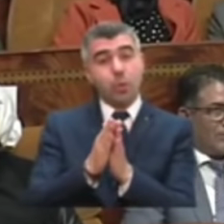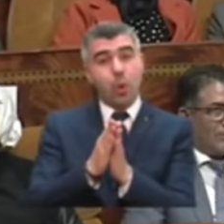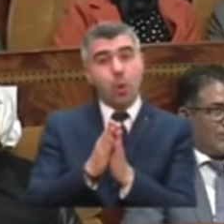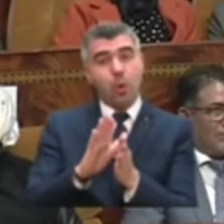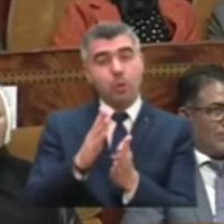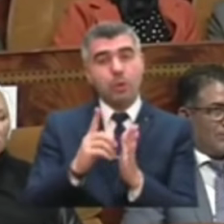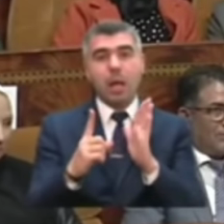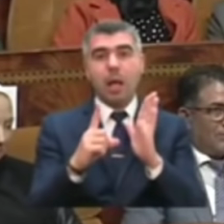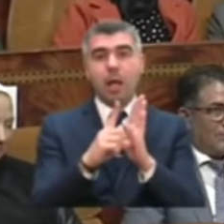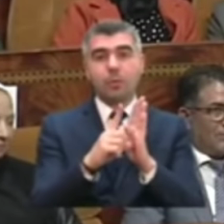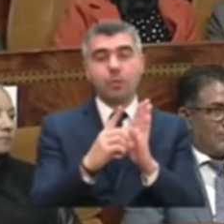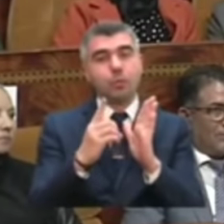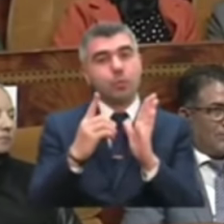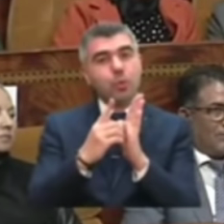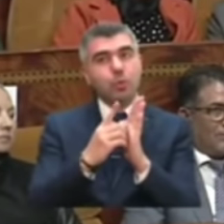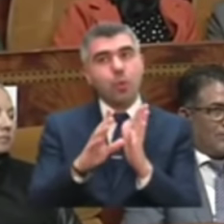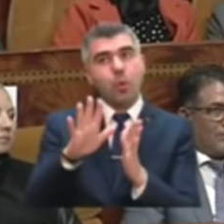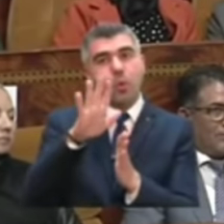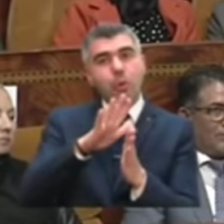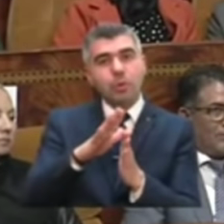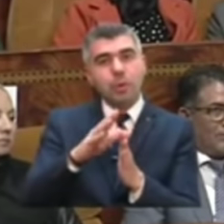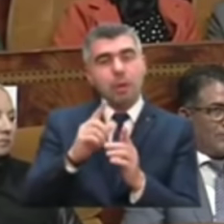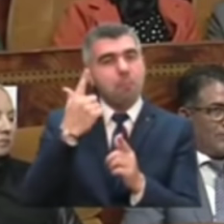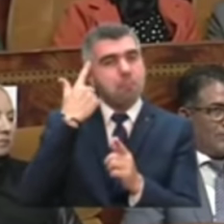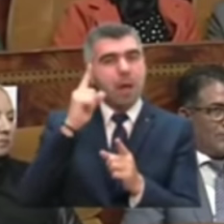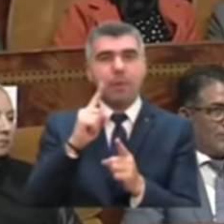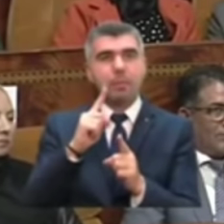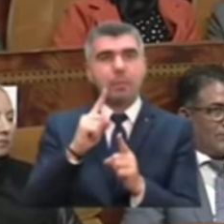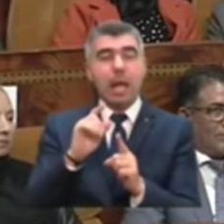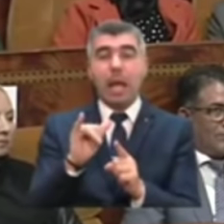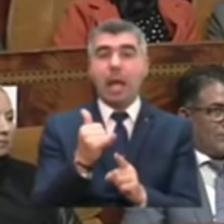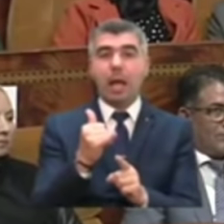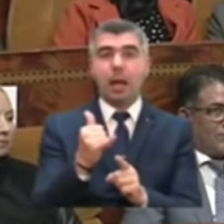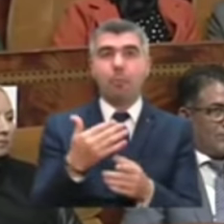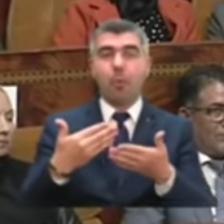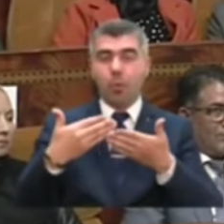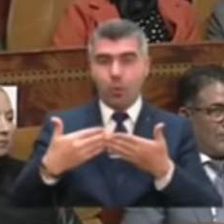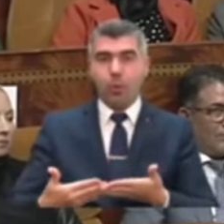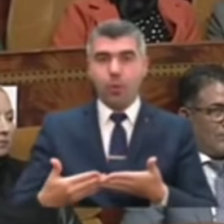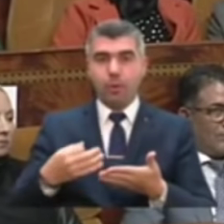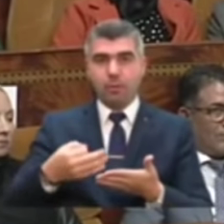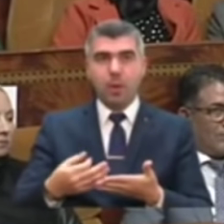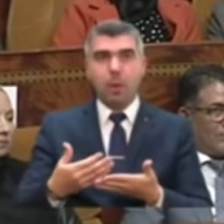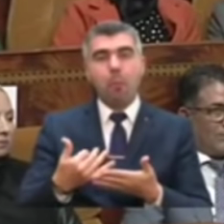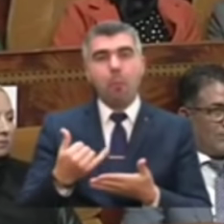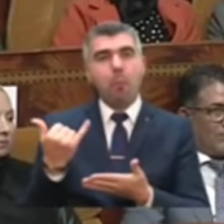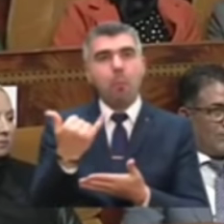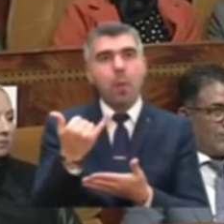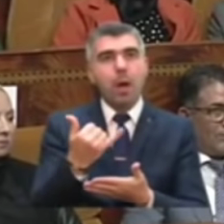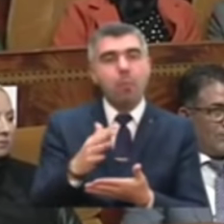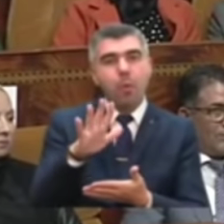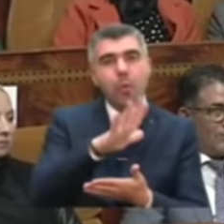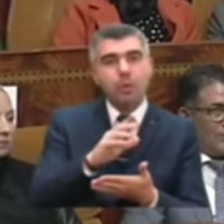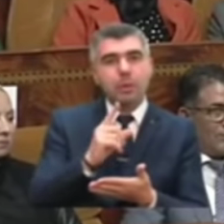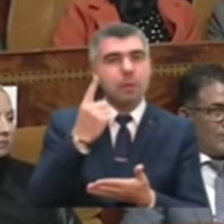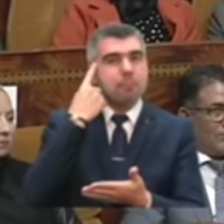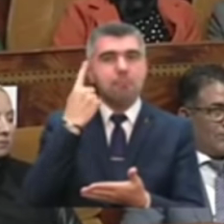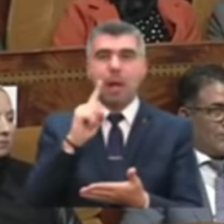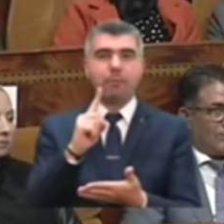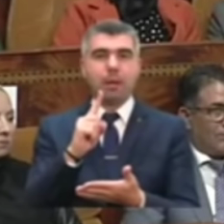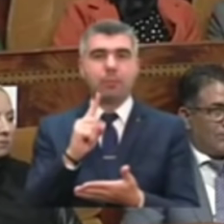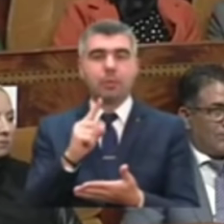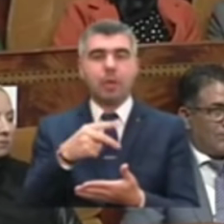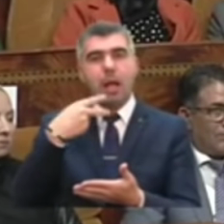الشريحة عريضة من المواطنين اللي ما كيفهموش العربية. اليوم هنيئا لنا وهنيئا لكم أنكم حسيتوا بالمعاناة ديال دوك إمازيغن اللي ما كيفهموش شنو كنقولوا في هذه